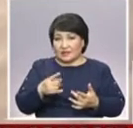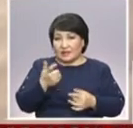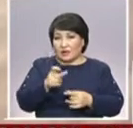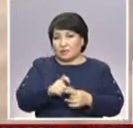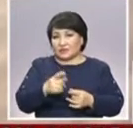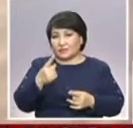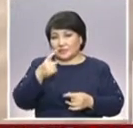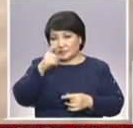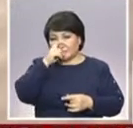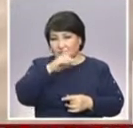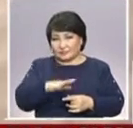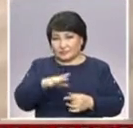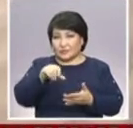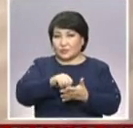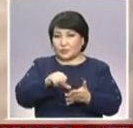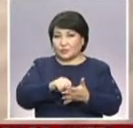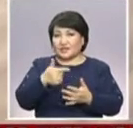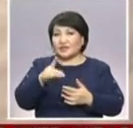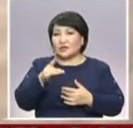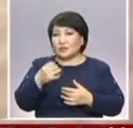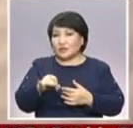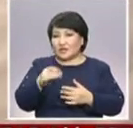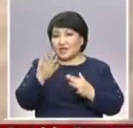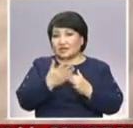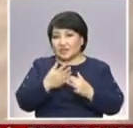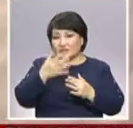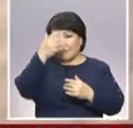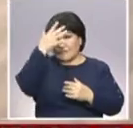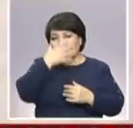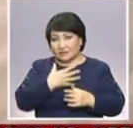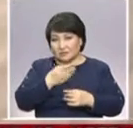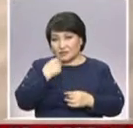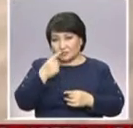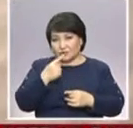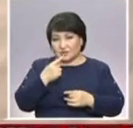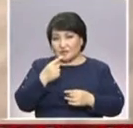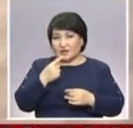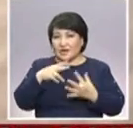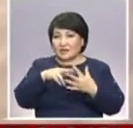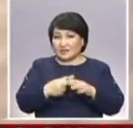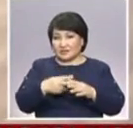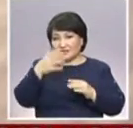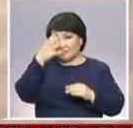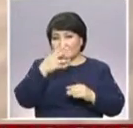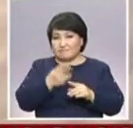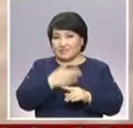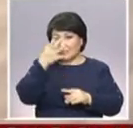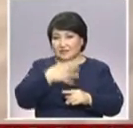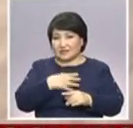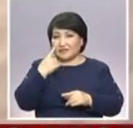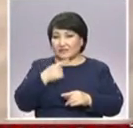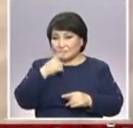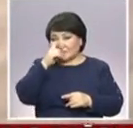кейіпкердің бірі. Жарты фильмінде маскамен сөйлейді, жарты фильмінде маскасыз сөйлейді. Ауызда көрінбейді, не айтып отқаны түсініксіз. Бұл